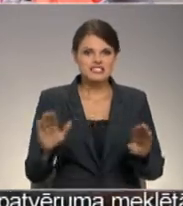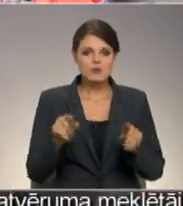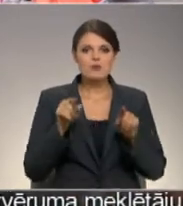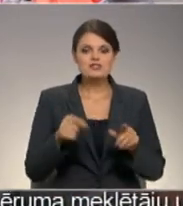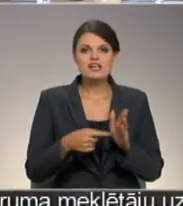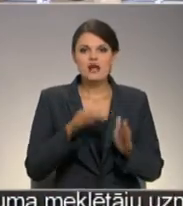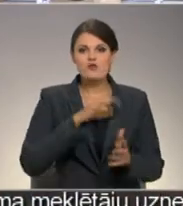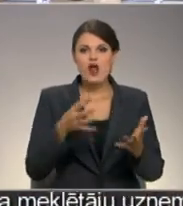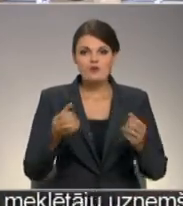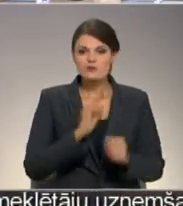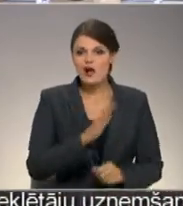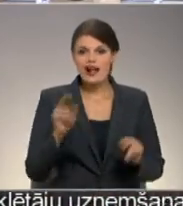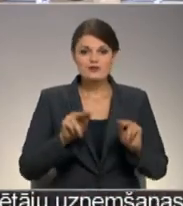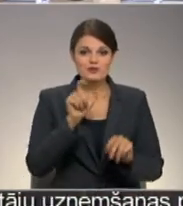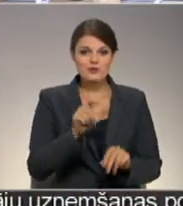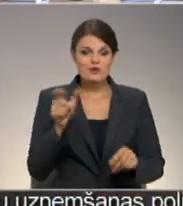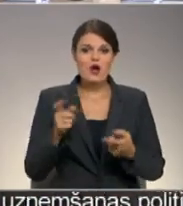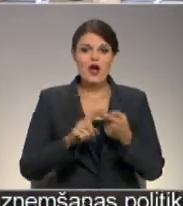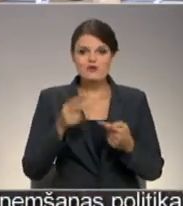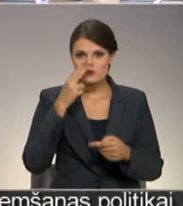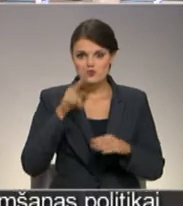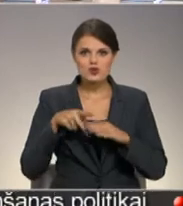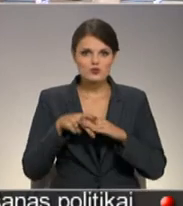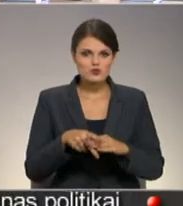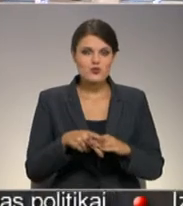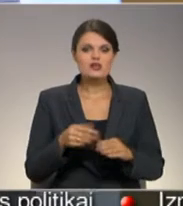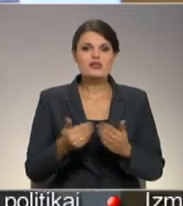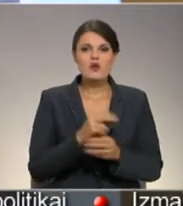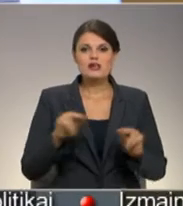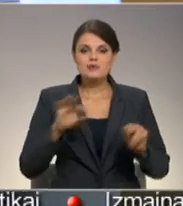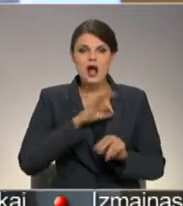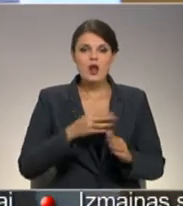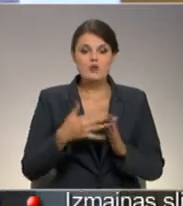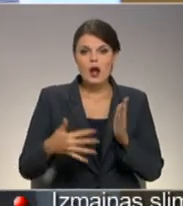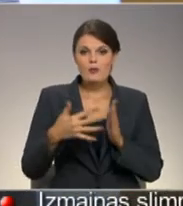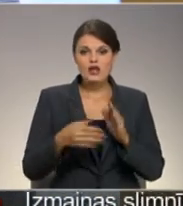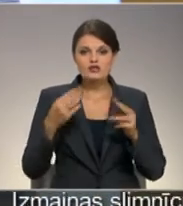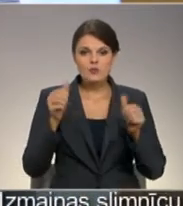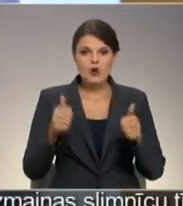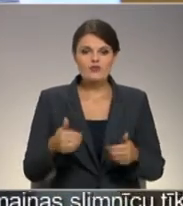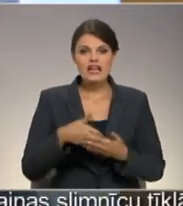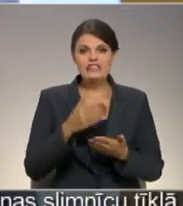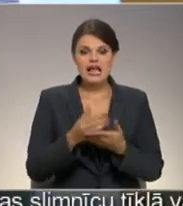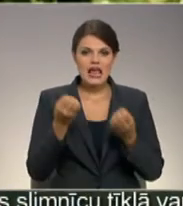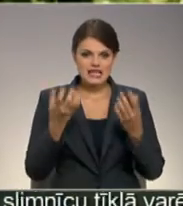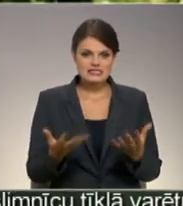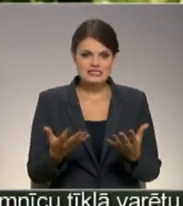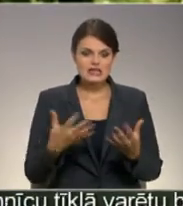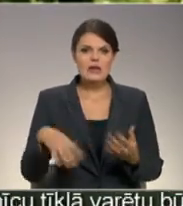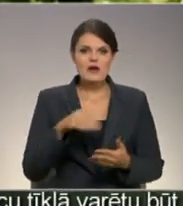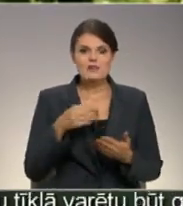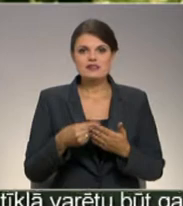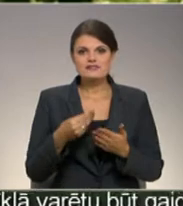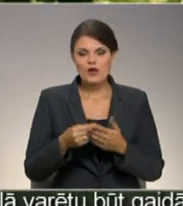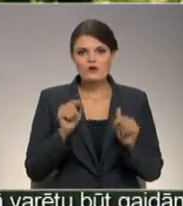Tas, kādu algu saņems katrs pedagogs, būs atkarīgs no slodzes. Jaunais pedagogu algu aprēķināšanas modelis ir daļēji skaidrs. Es vērtēju